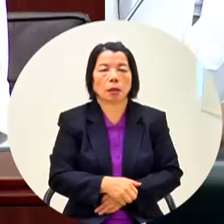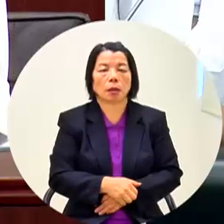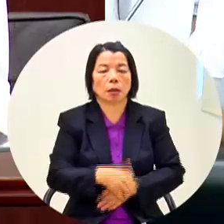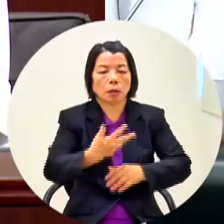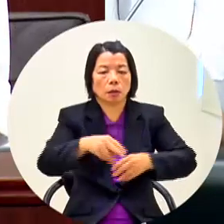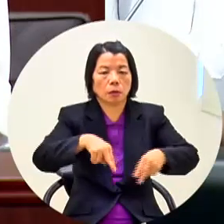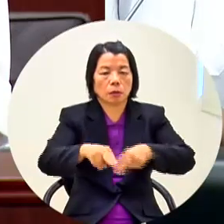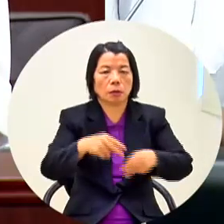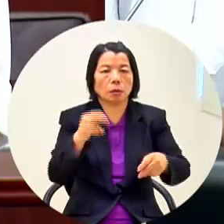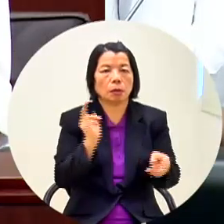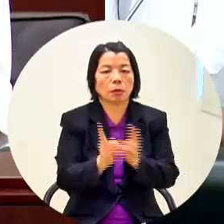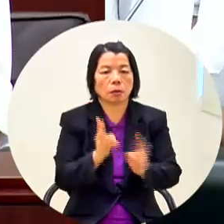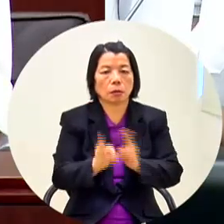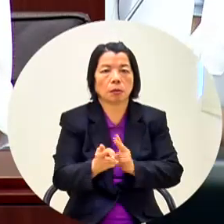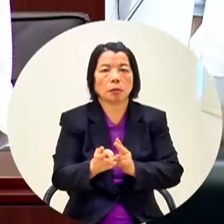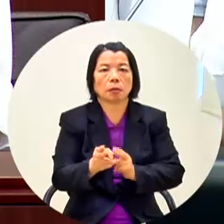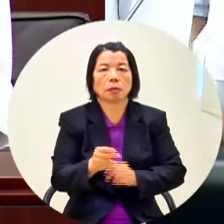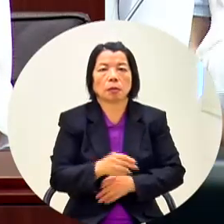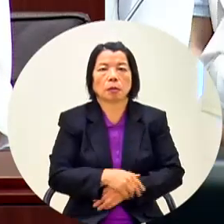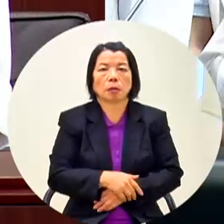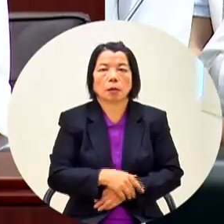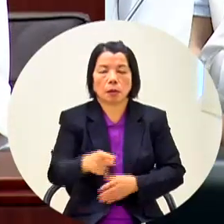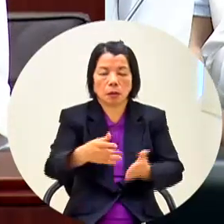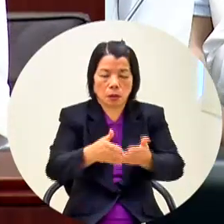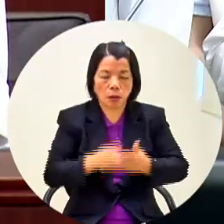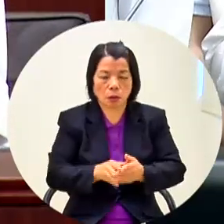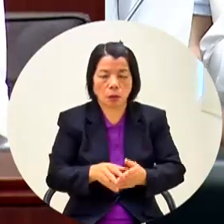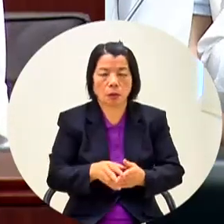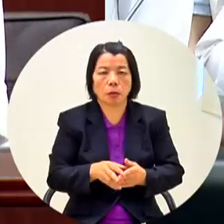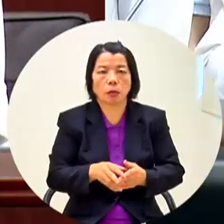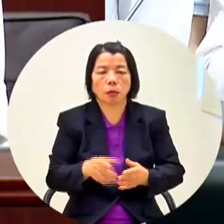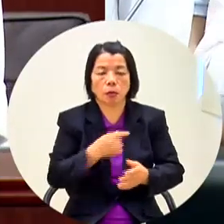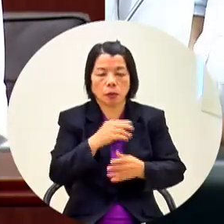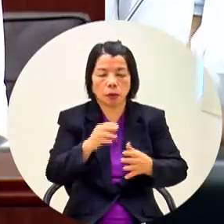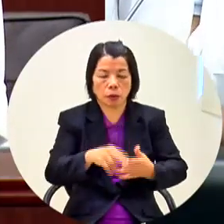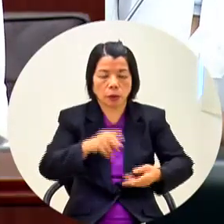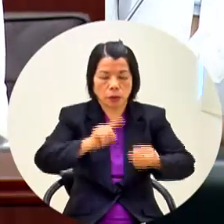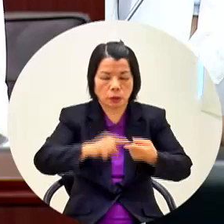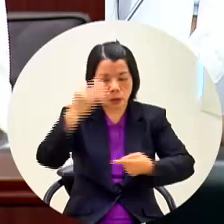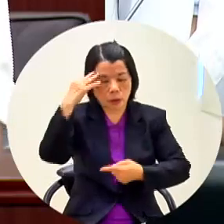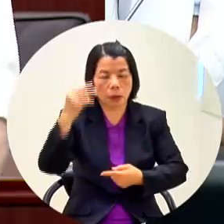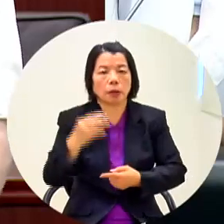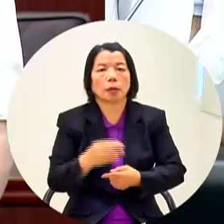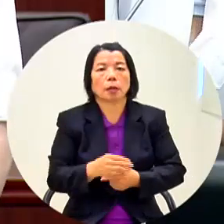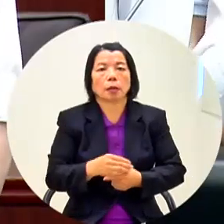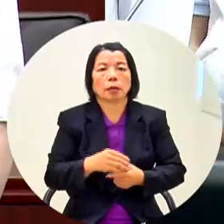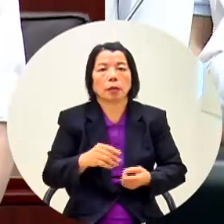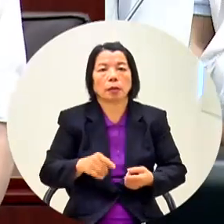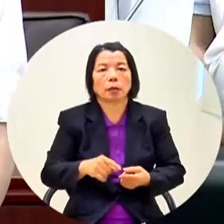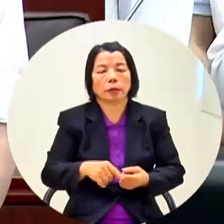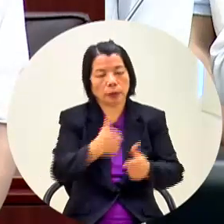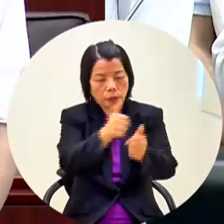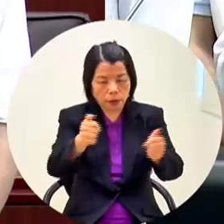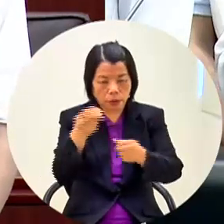歉无啦？你的二倍金用你防疫才一成尔啦。 我想提出三个感谢。 你现在已经用掉了八成